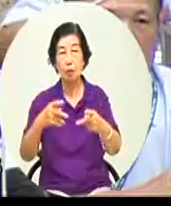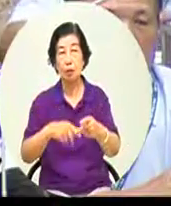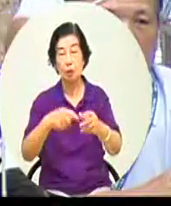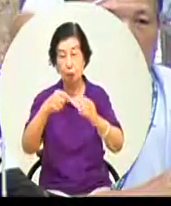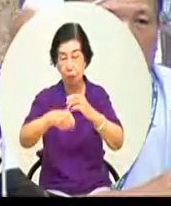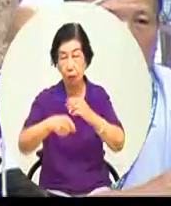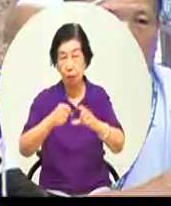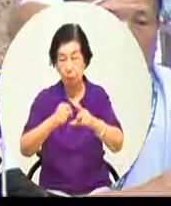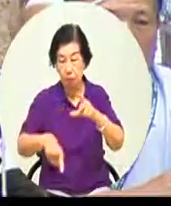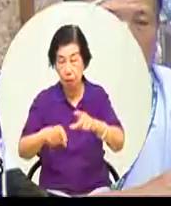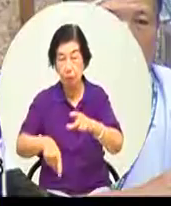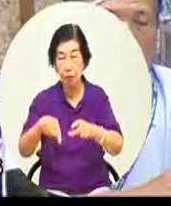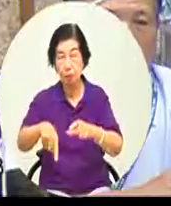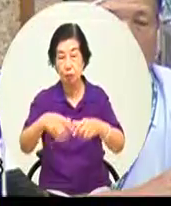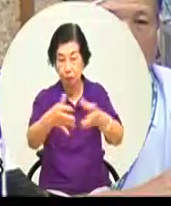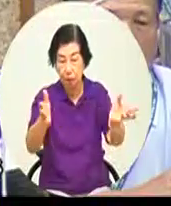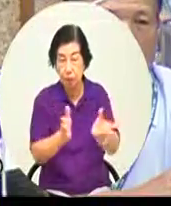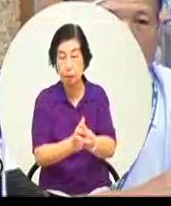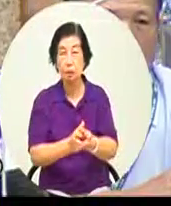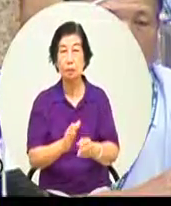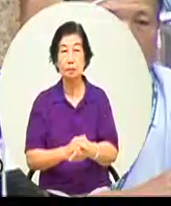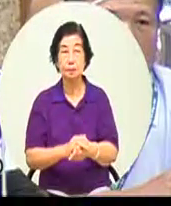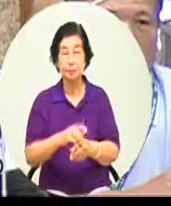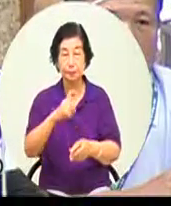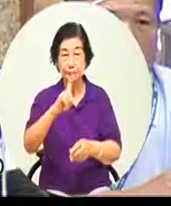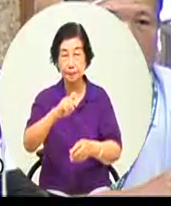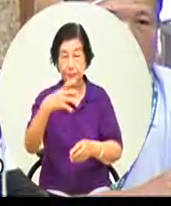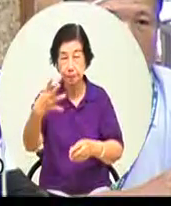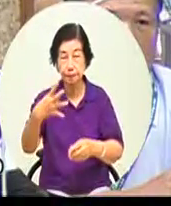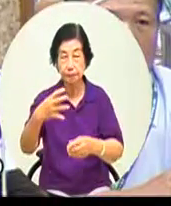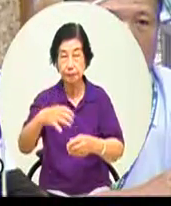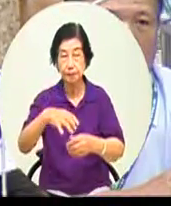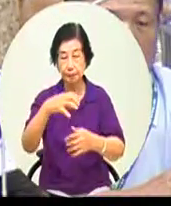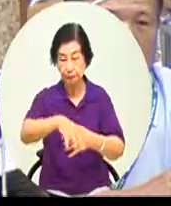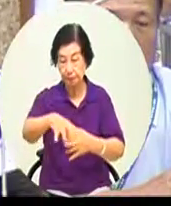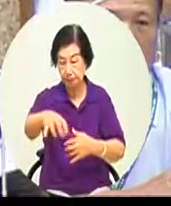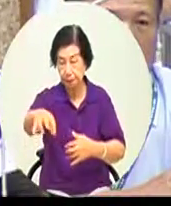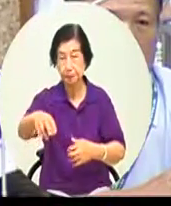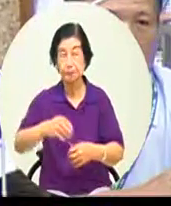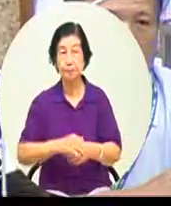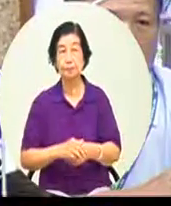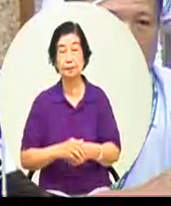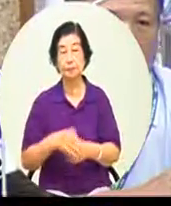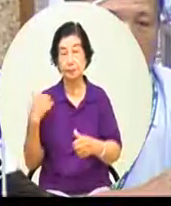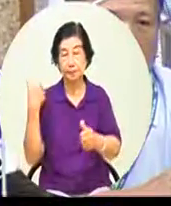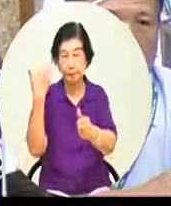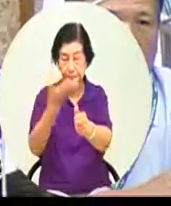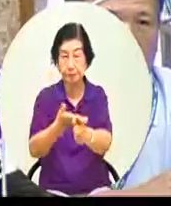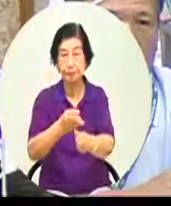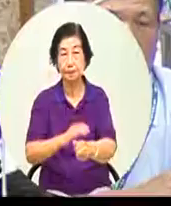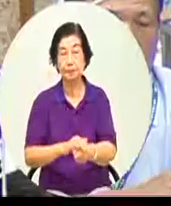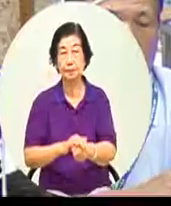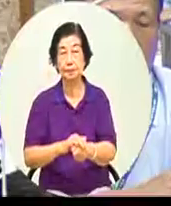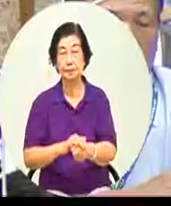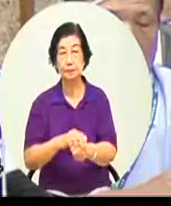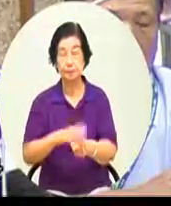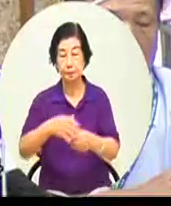司的部分，是14站的委托的部分。那14站委托里面，我们依我们合约规定的